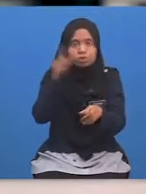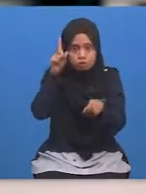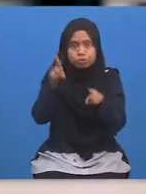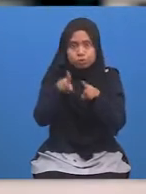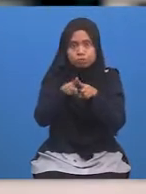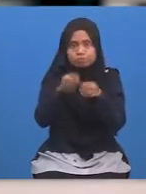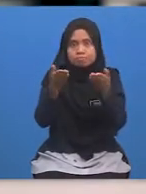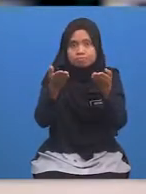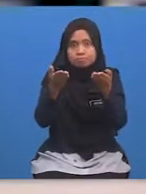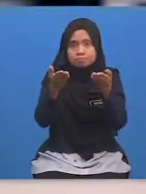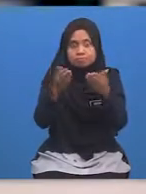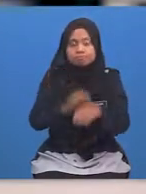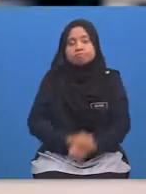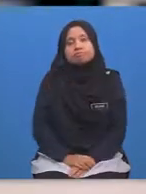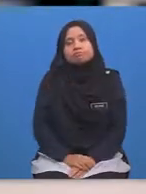cikgu?